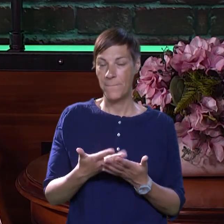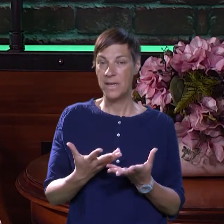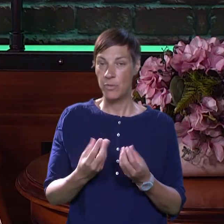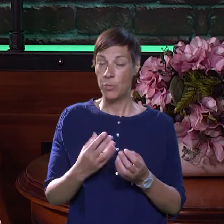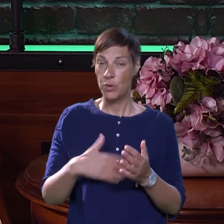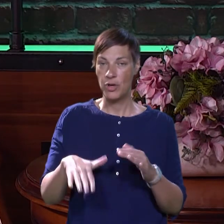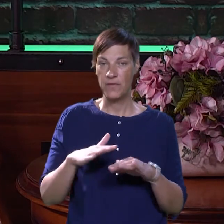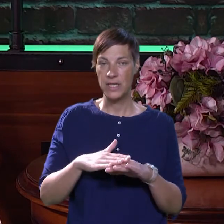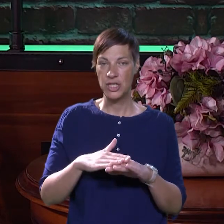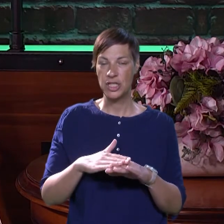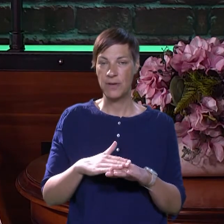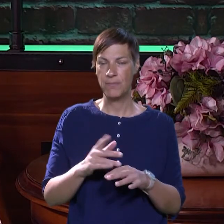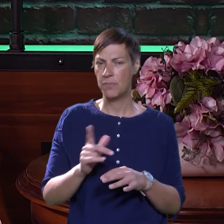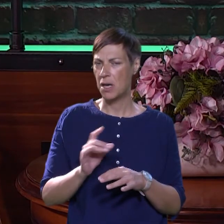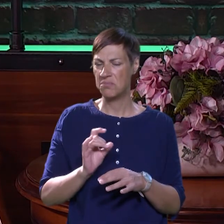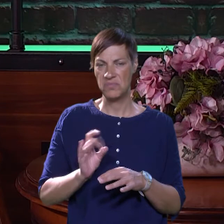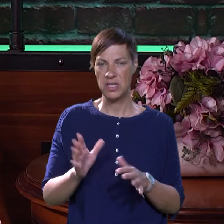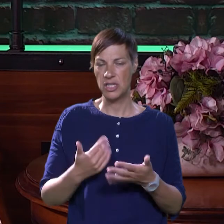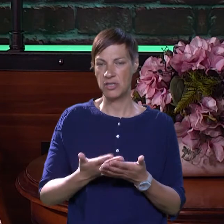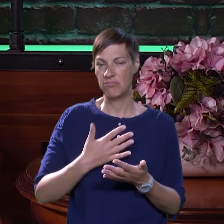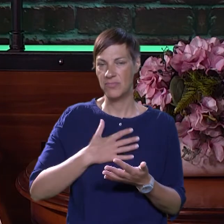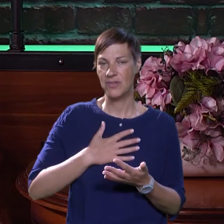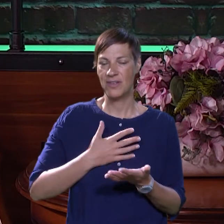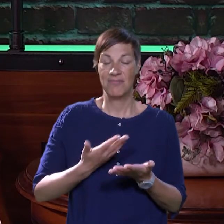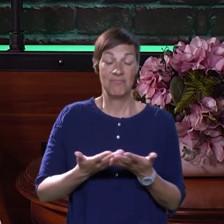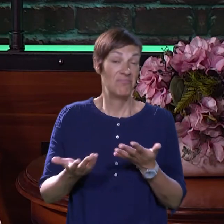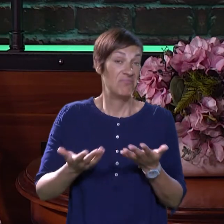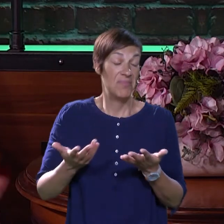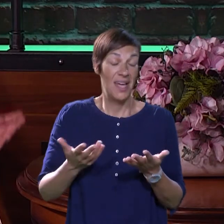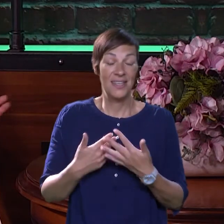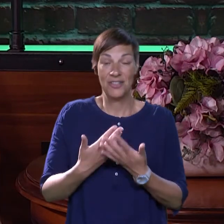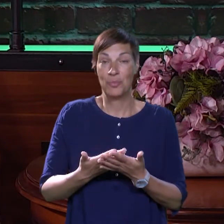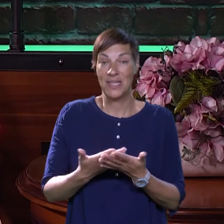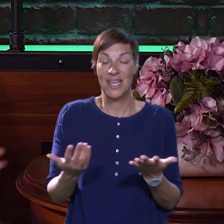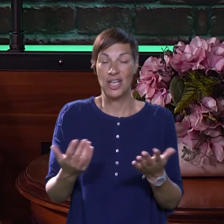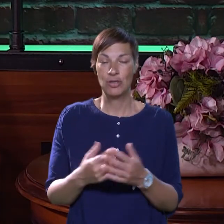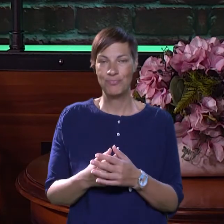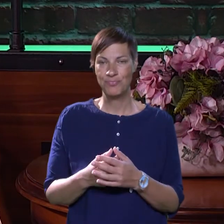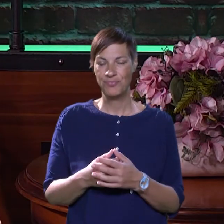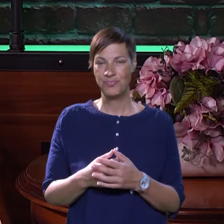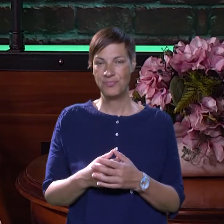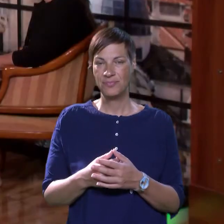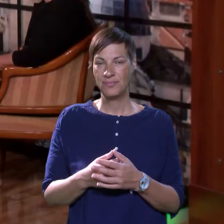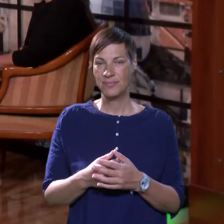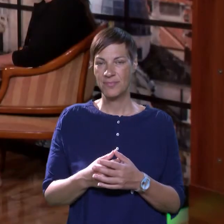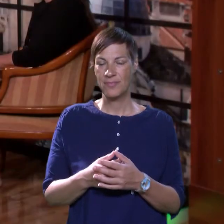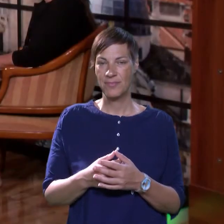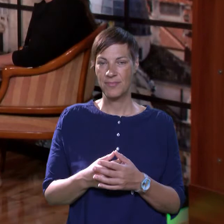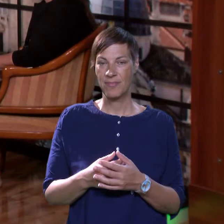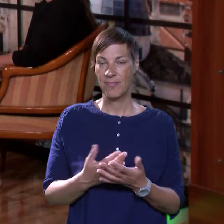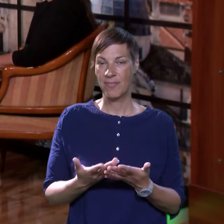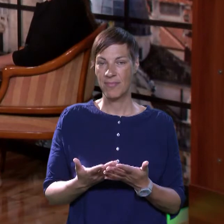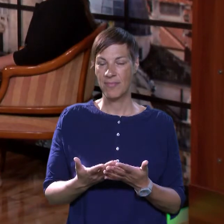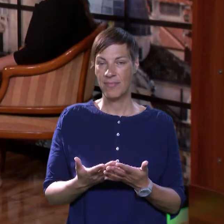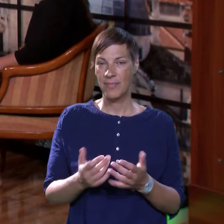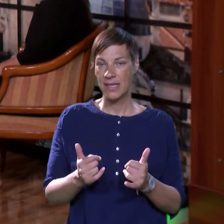puno češće, dakle. Ma ništa to, pa to ja, pa to, pa to, pa eto, pa tako, eto, tako, pa znaš prvu pomoć, pa da,